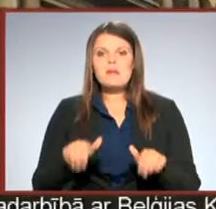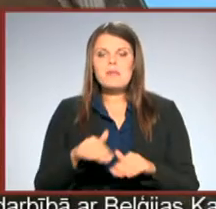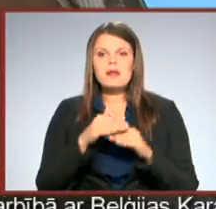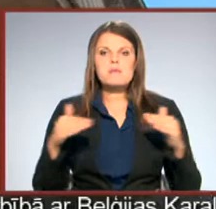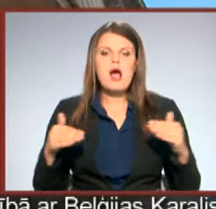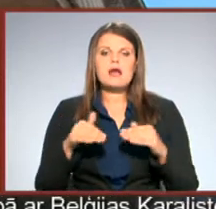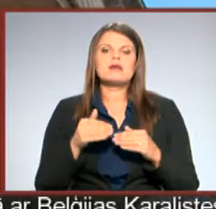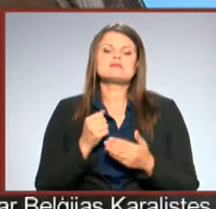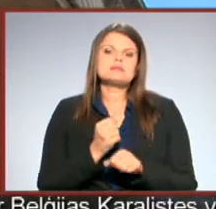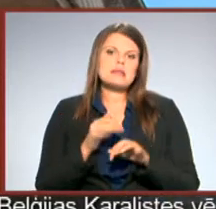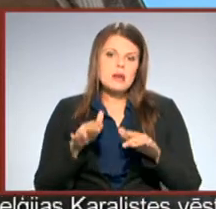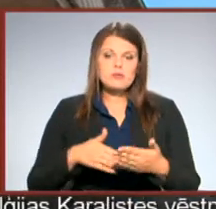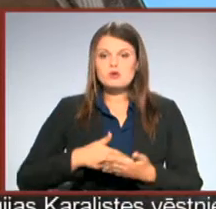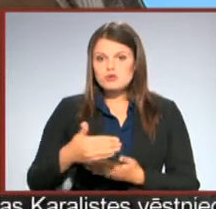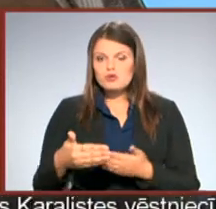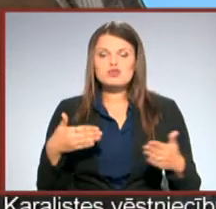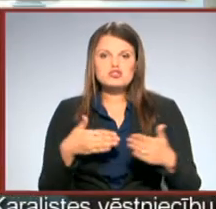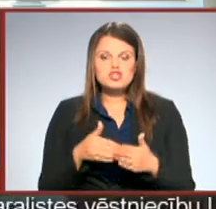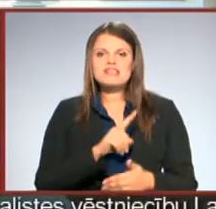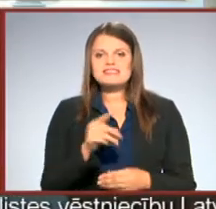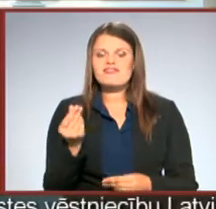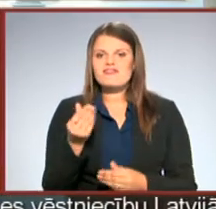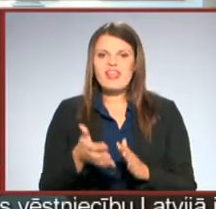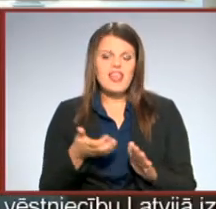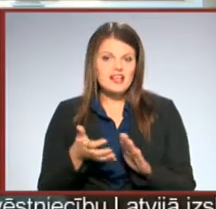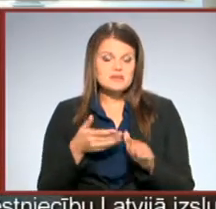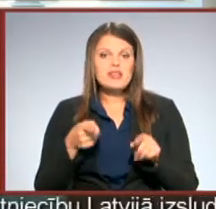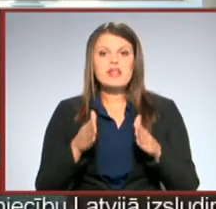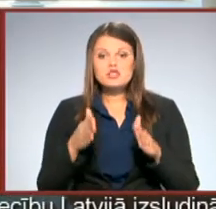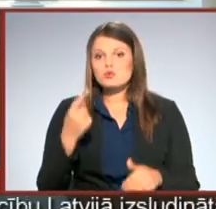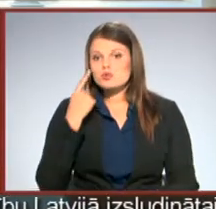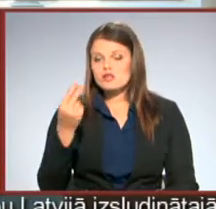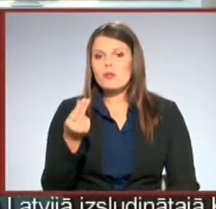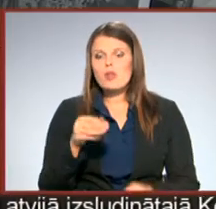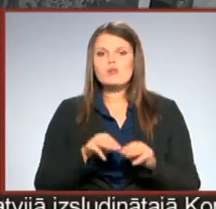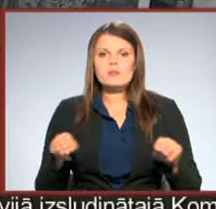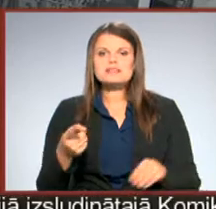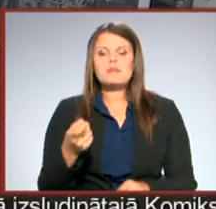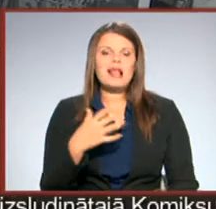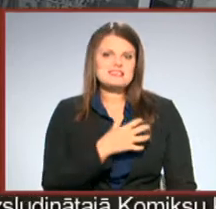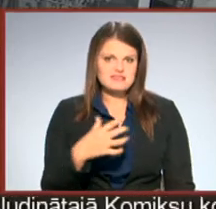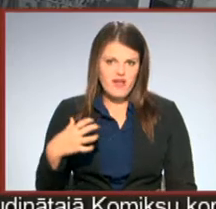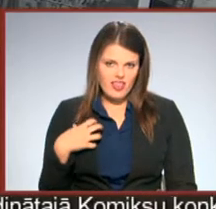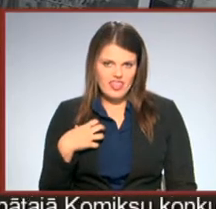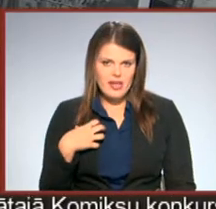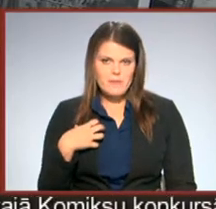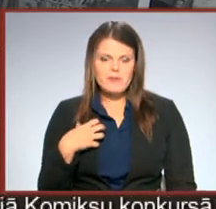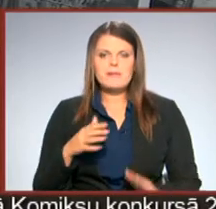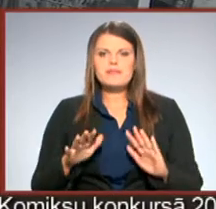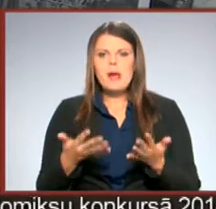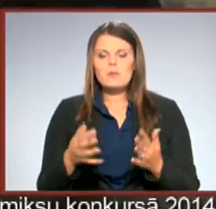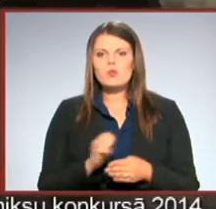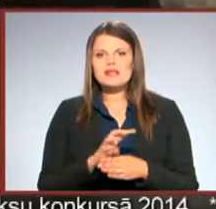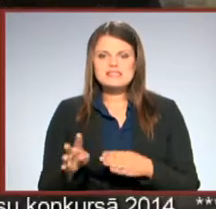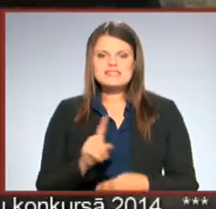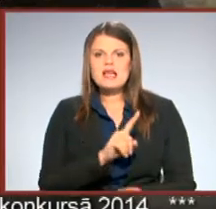mājas darbības turpināšanu. Šķērslis finansējums. Kad tas būs zināms, nauda ministrija prasīs valdībā. Apkurs sistēma